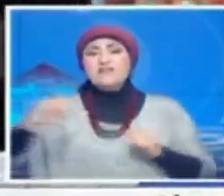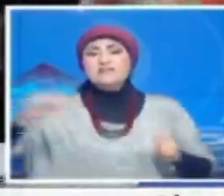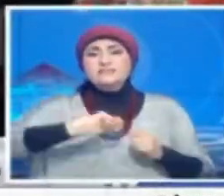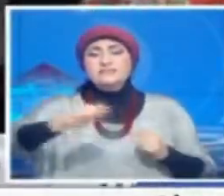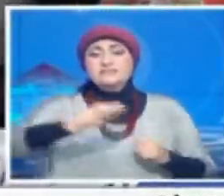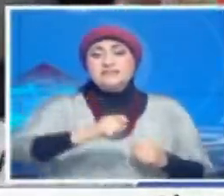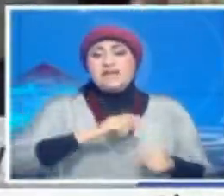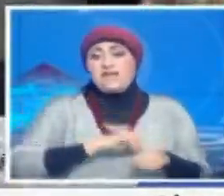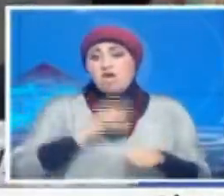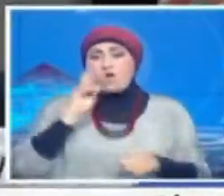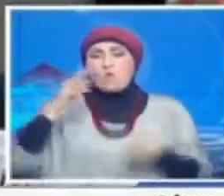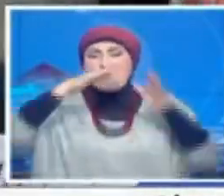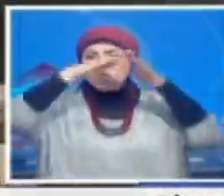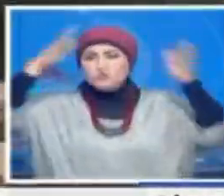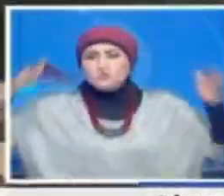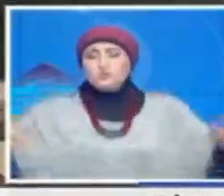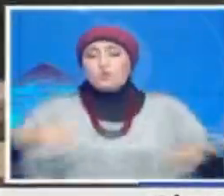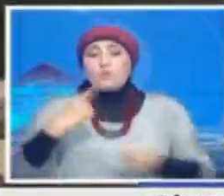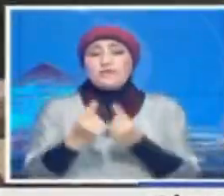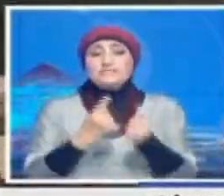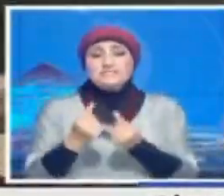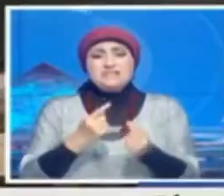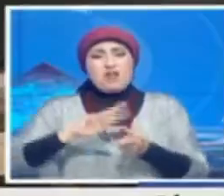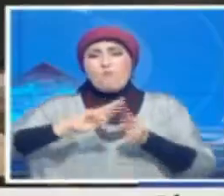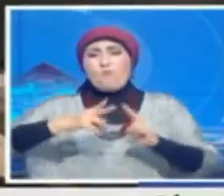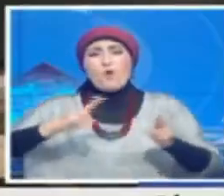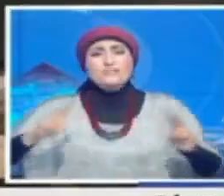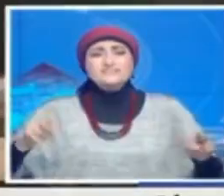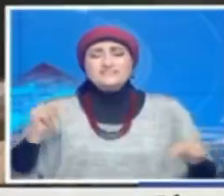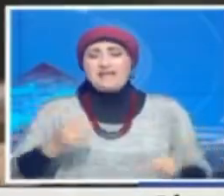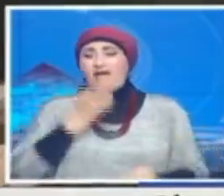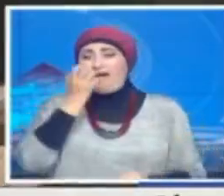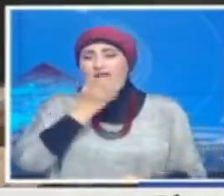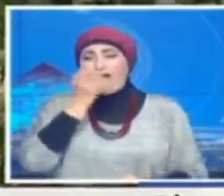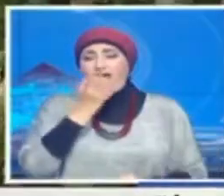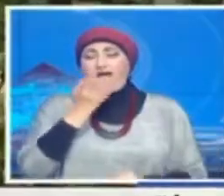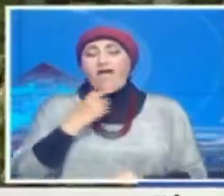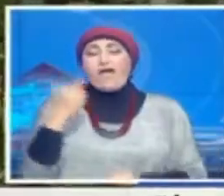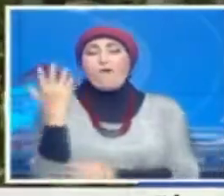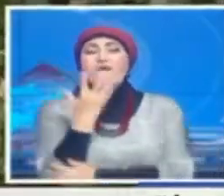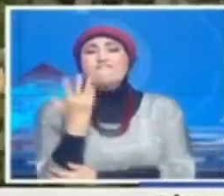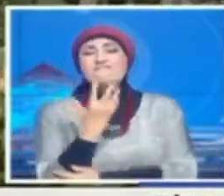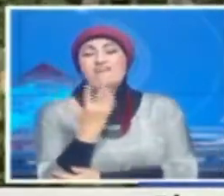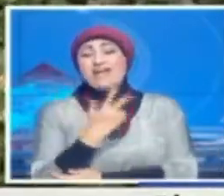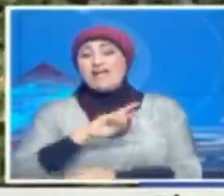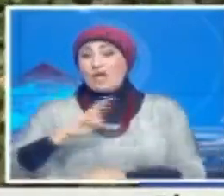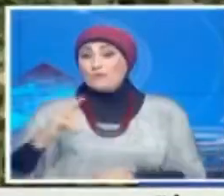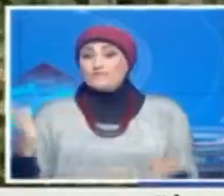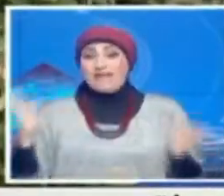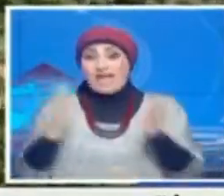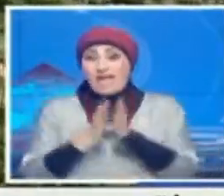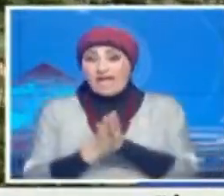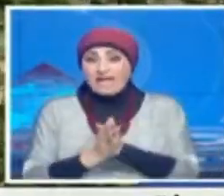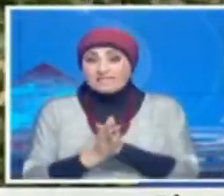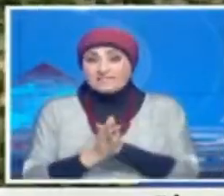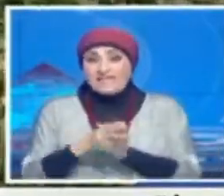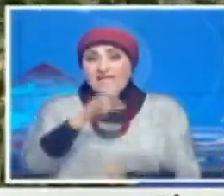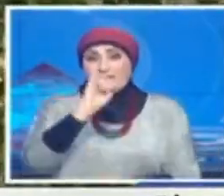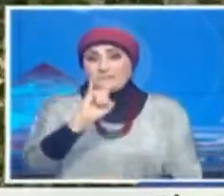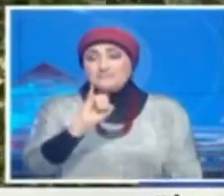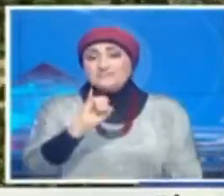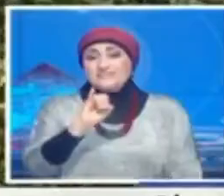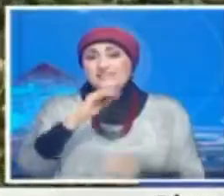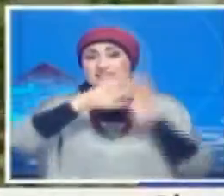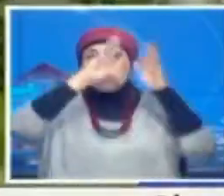مشروع الصوب الزراعية لإنتاج مختلف أنواع الخضروات والفاكهة والتي يبلغ عددها 50